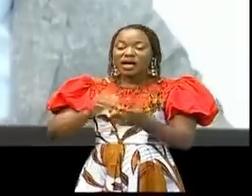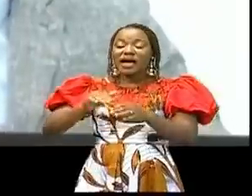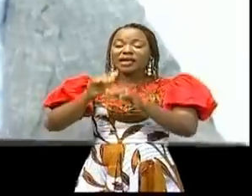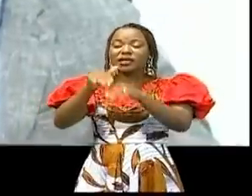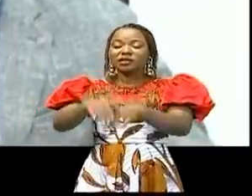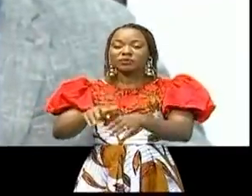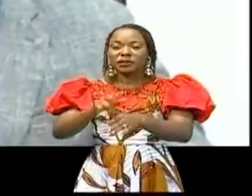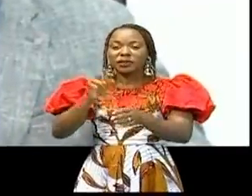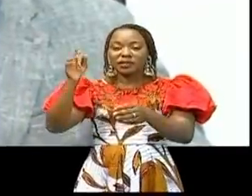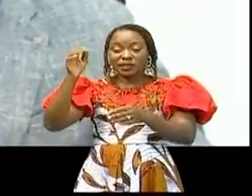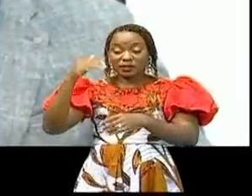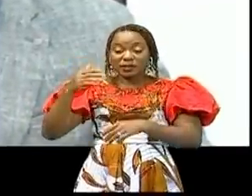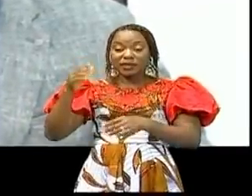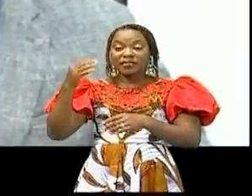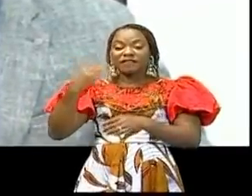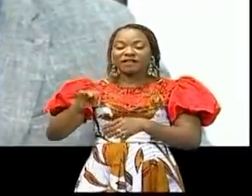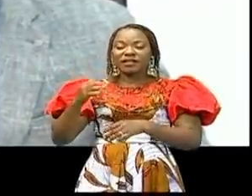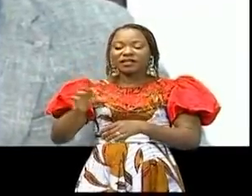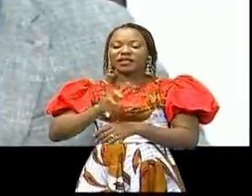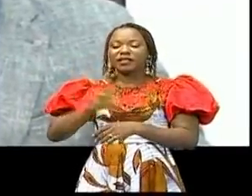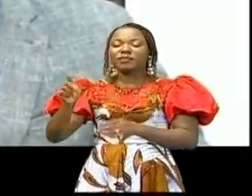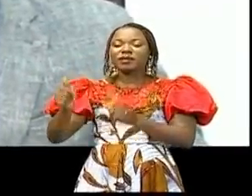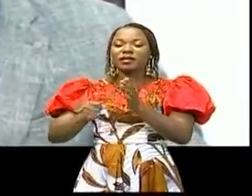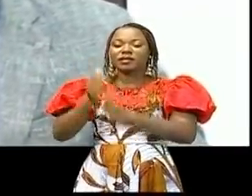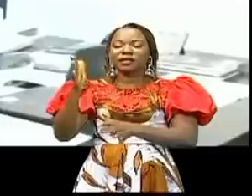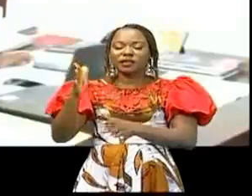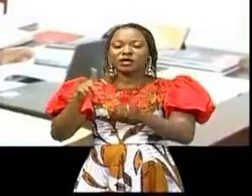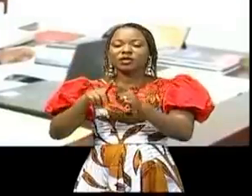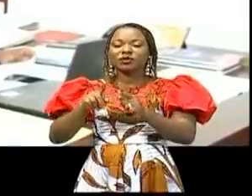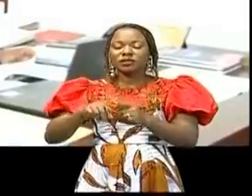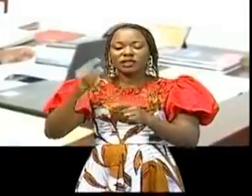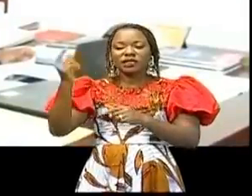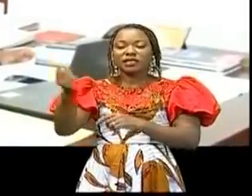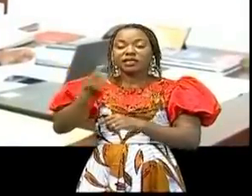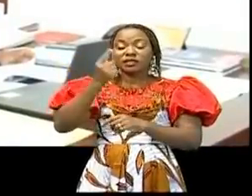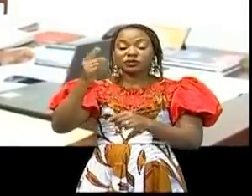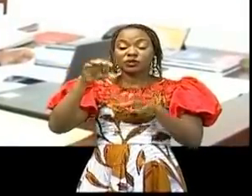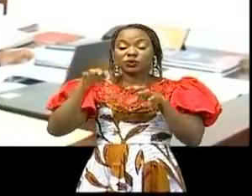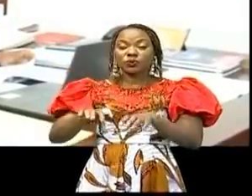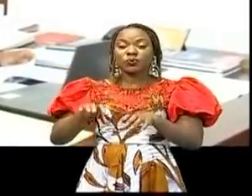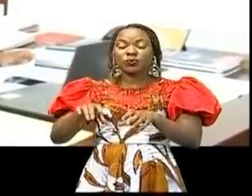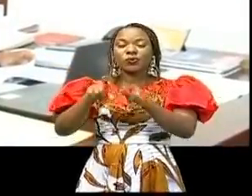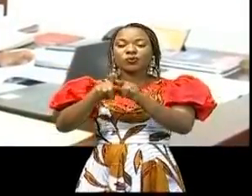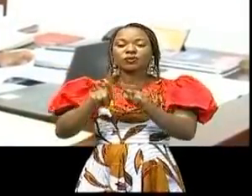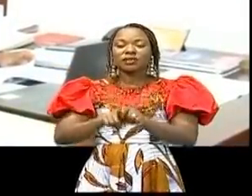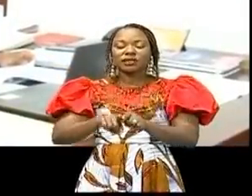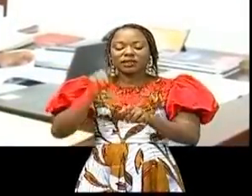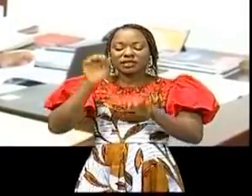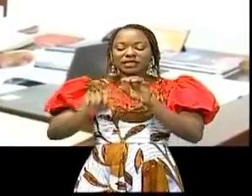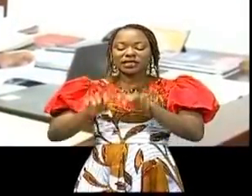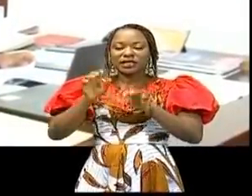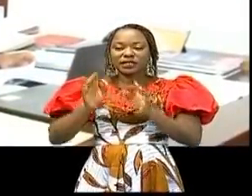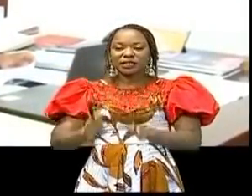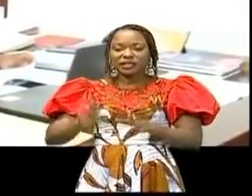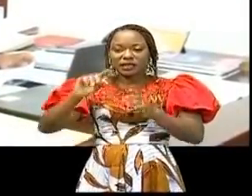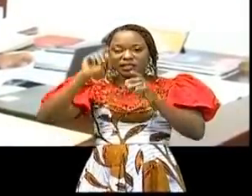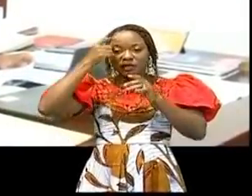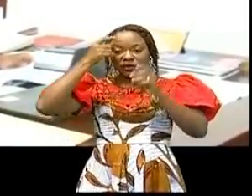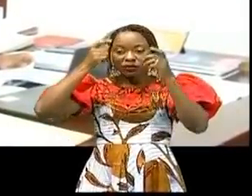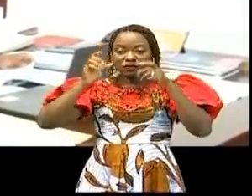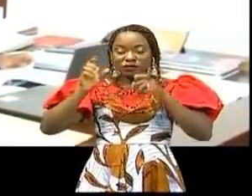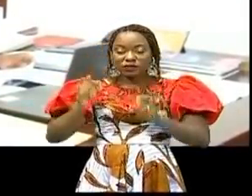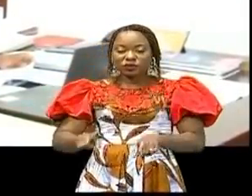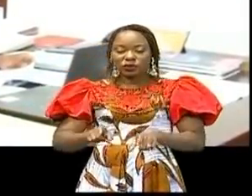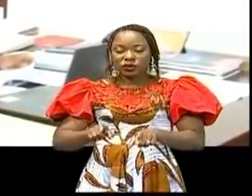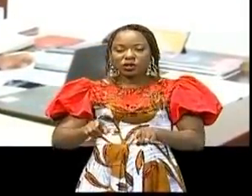notamment l'opérationnalisation de la contribution déterminée à l'échelle nationale de la RDC, soumise au secrétariat de la Convention cadre des Nations Unies